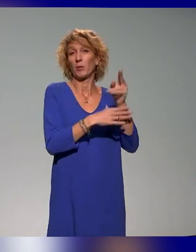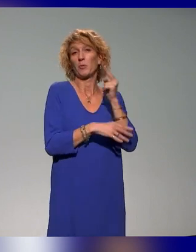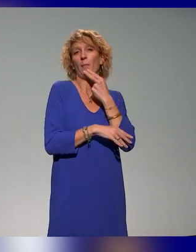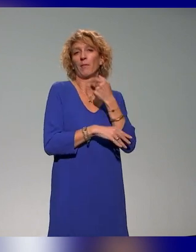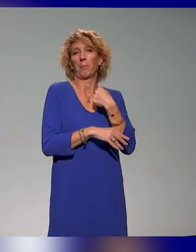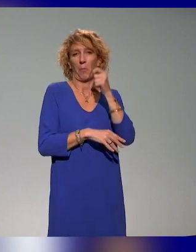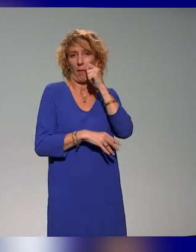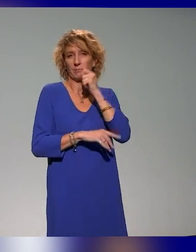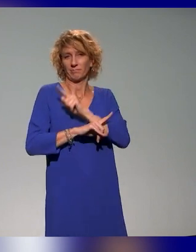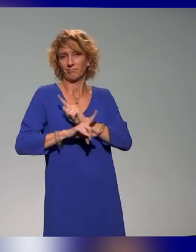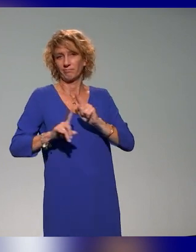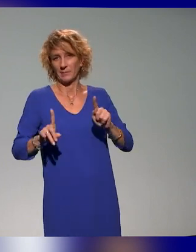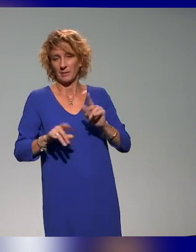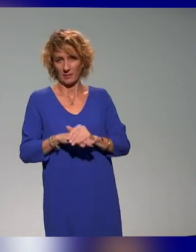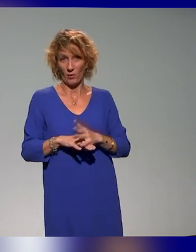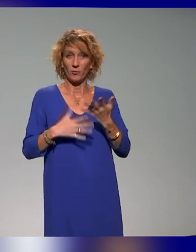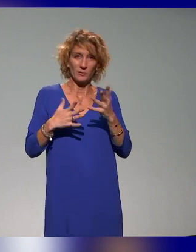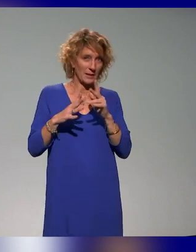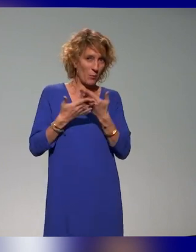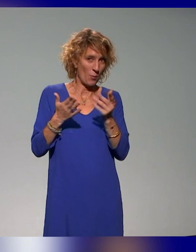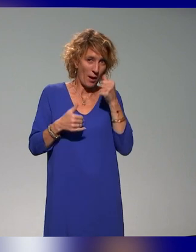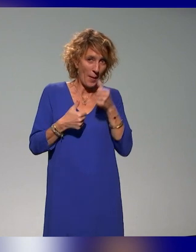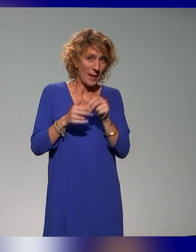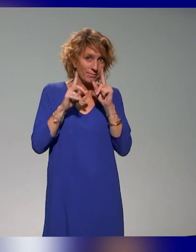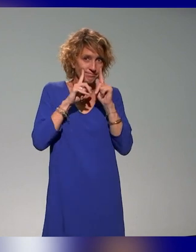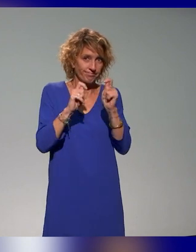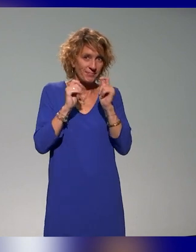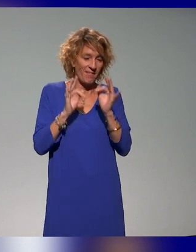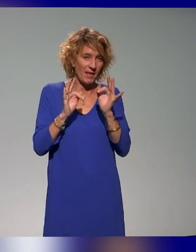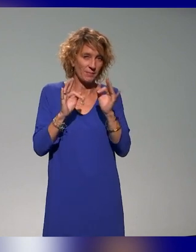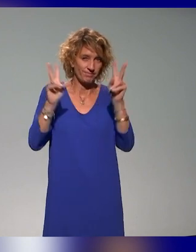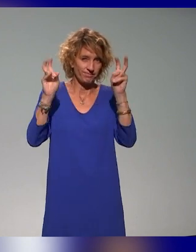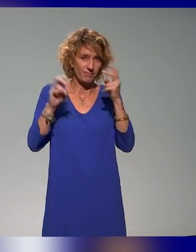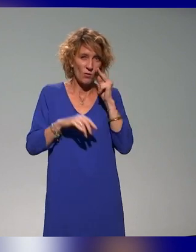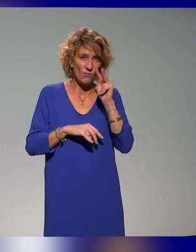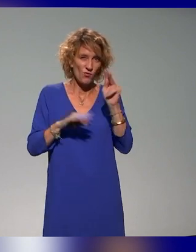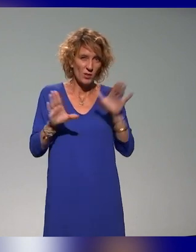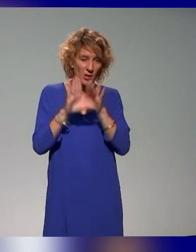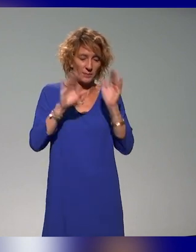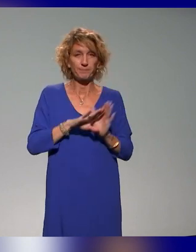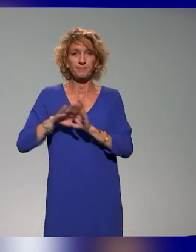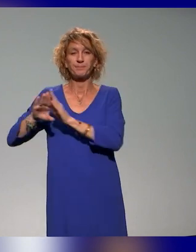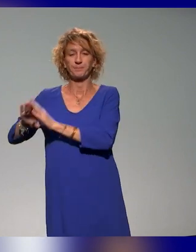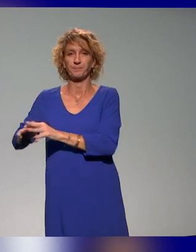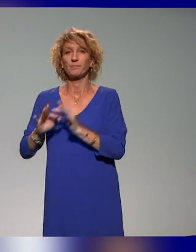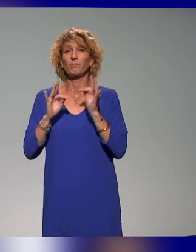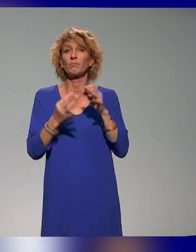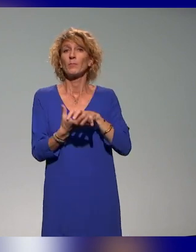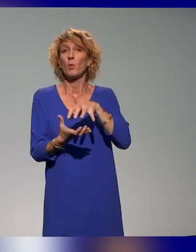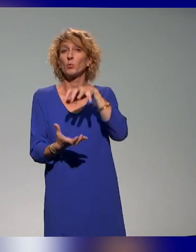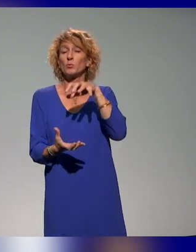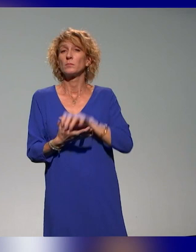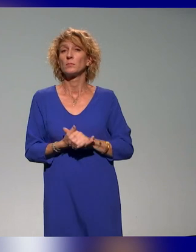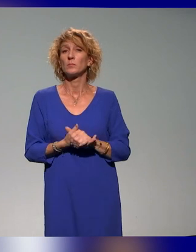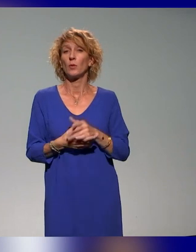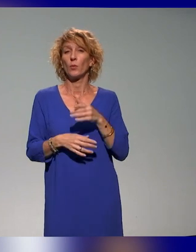voilà. Attention à la vue en image. Concernant les ressources, donc là on était sur